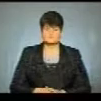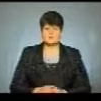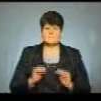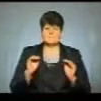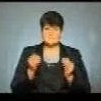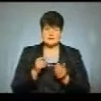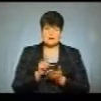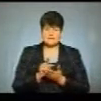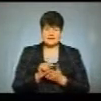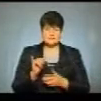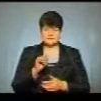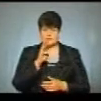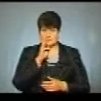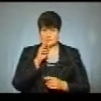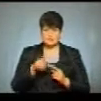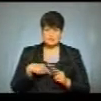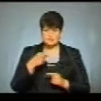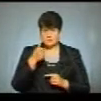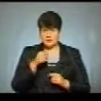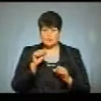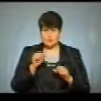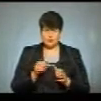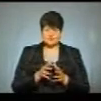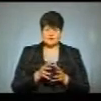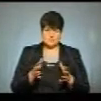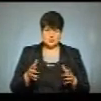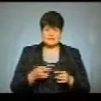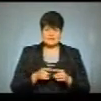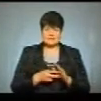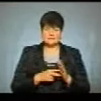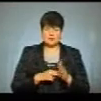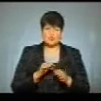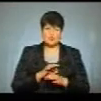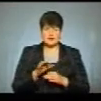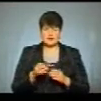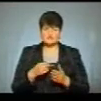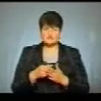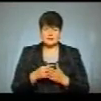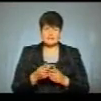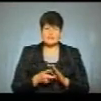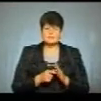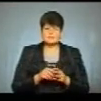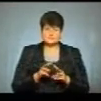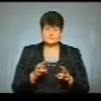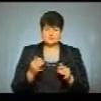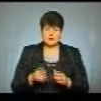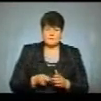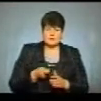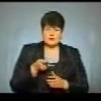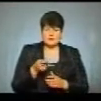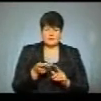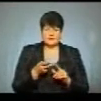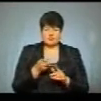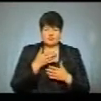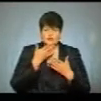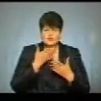Мінімальні пенсія та зарплата наступного року можуть збільшитися. Це заплановано в проєкті бюджету, який Кабмін сьогодні подав Верховній Раді на друге читання,